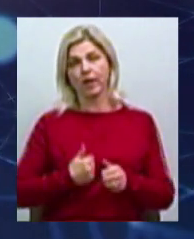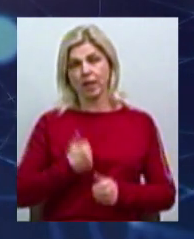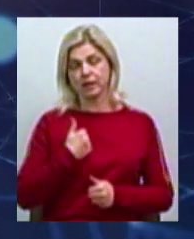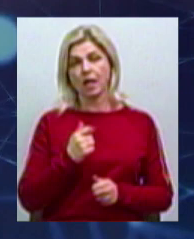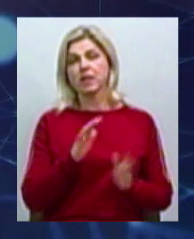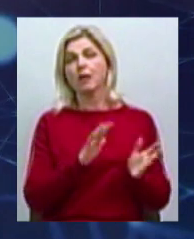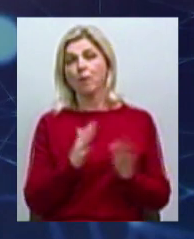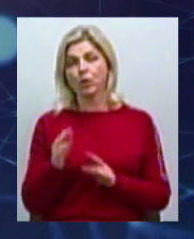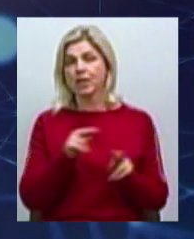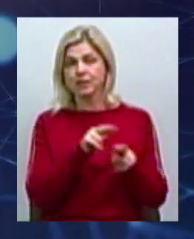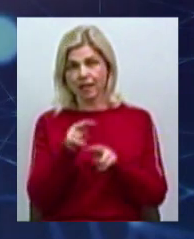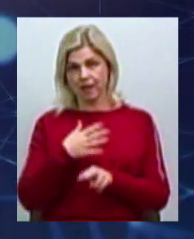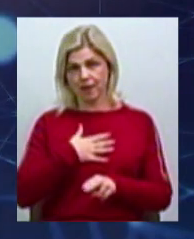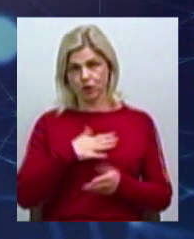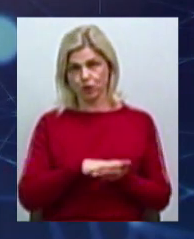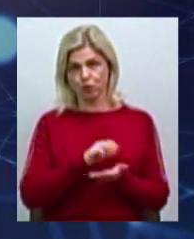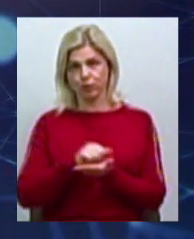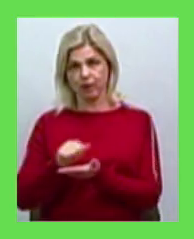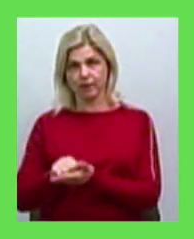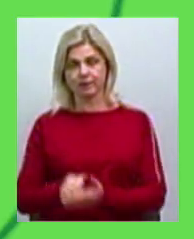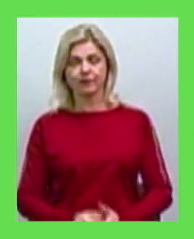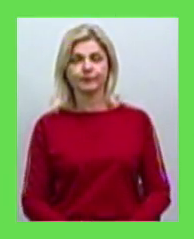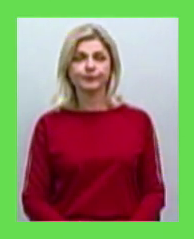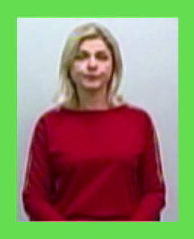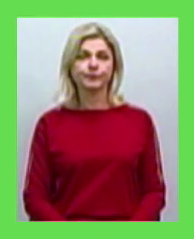Олександр Грейс та Сергій Кропятник. Сюжет, будь ласка.